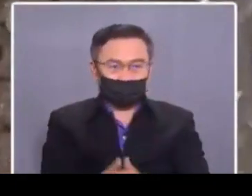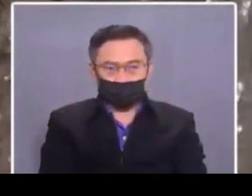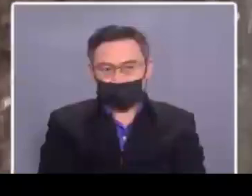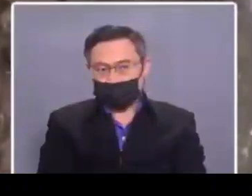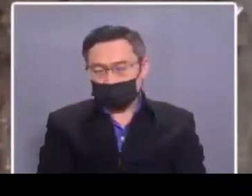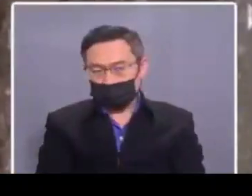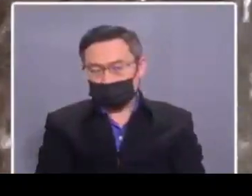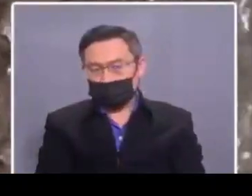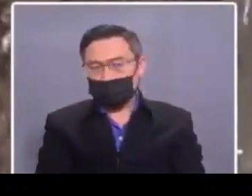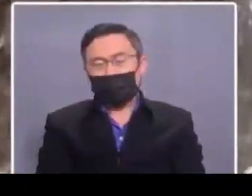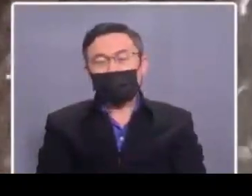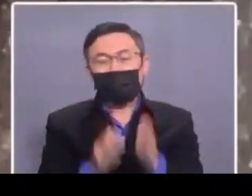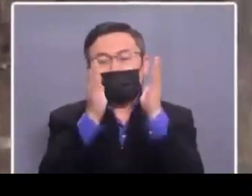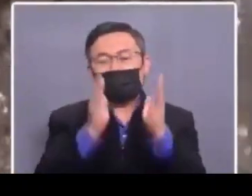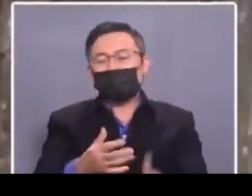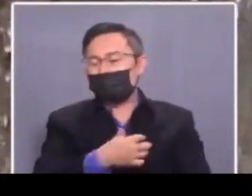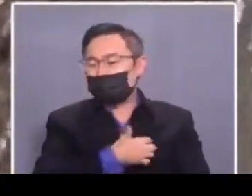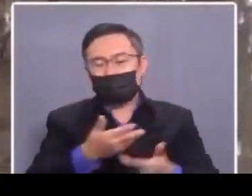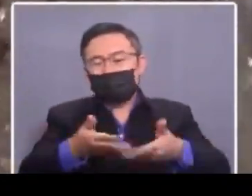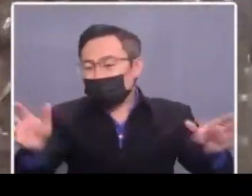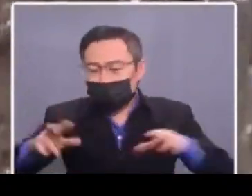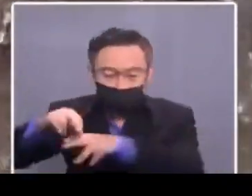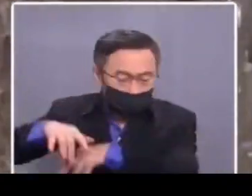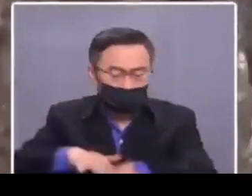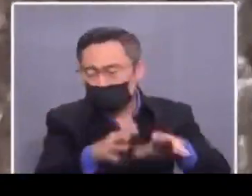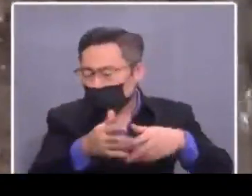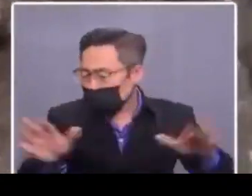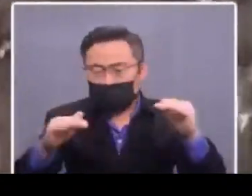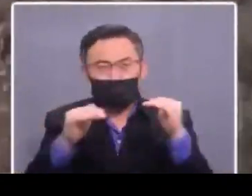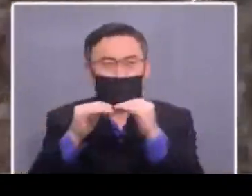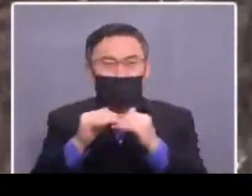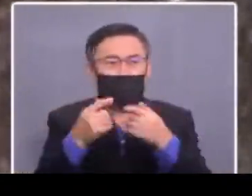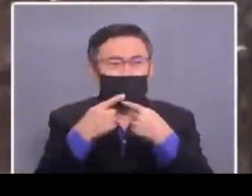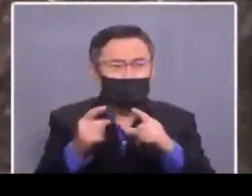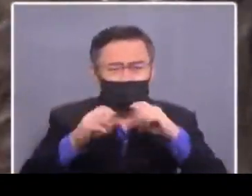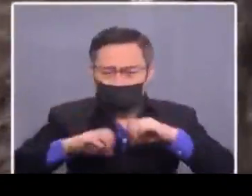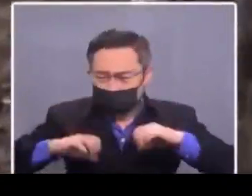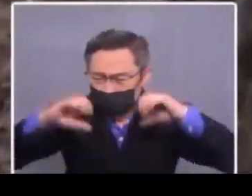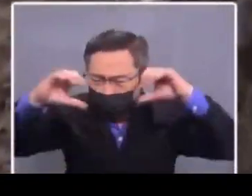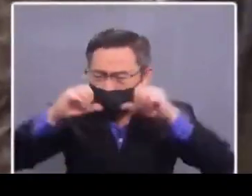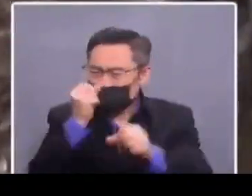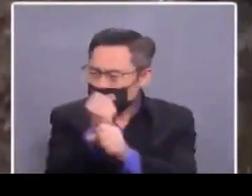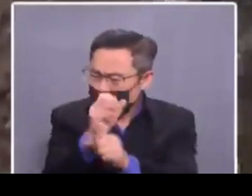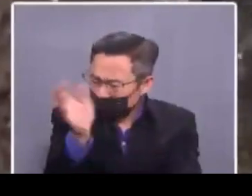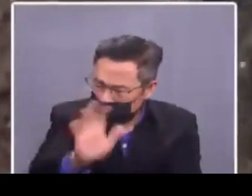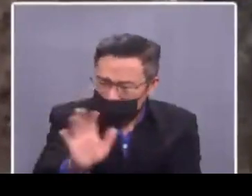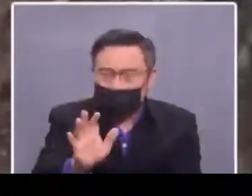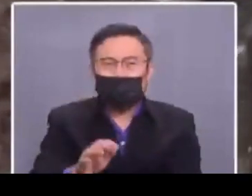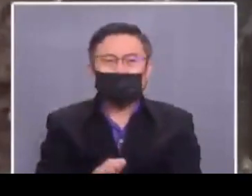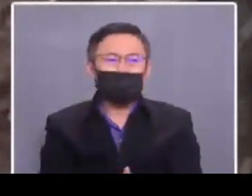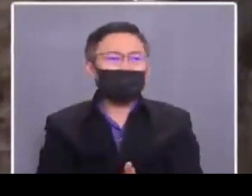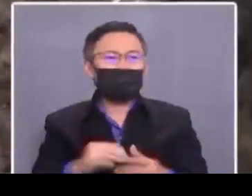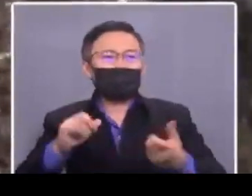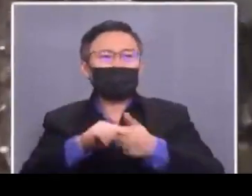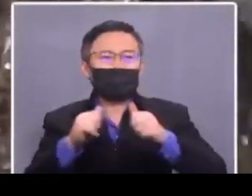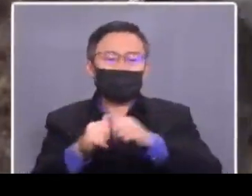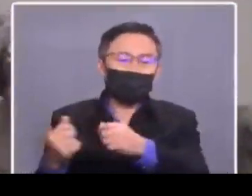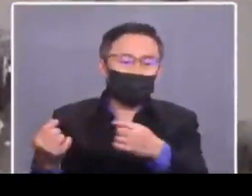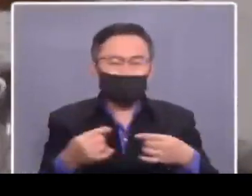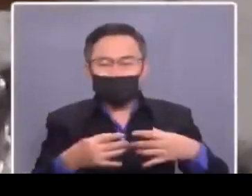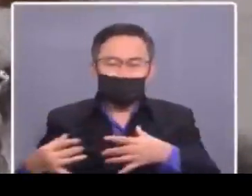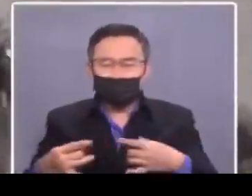แบบนี้ความต้องการของชาวบ้านก็อย่างหนึ่งการแก้ไขปัญหาของเจ้าหน้าที่เนี่ยก็อย่างหนึ่งแต่สุดท้ายก็ต้องคุ